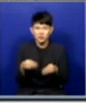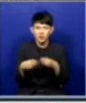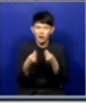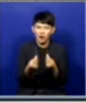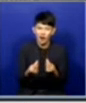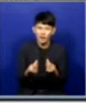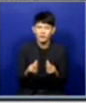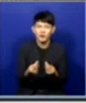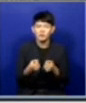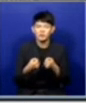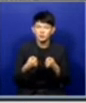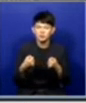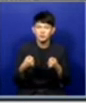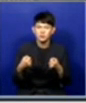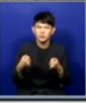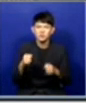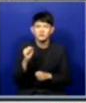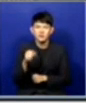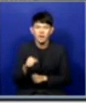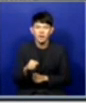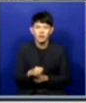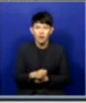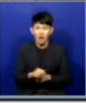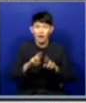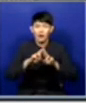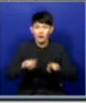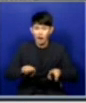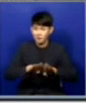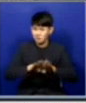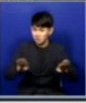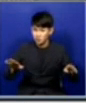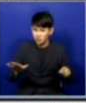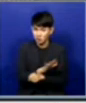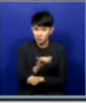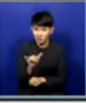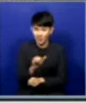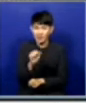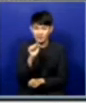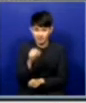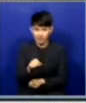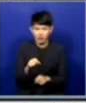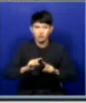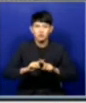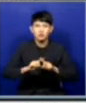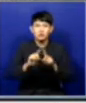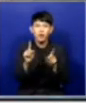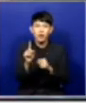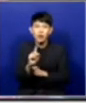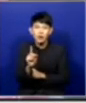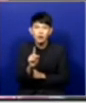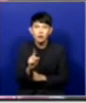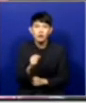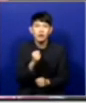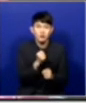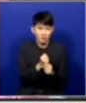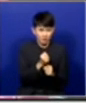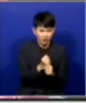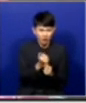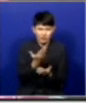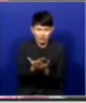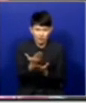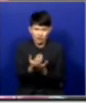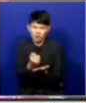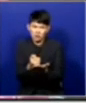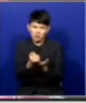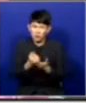ดทุกกิจการร้านค้าต่างๆแต่งานคือเงินเงินคืองานบันดาลสุ